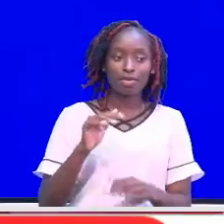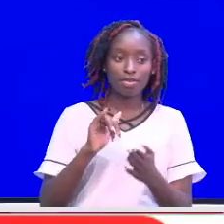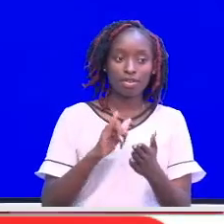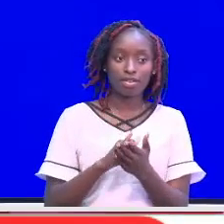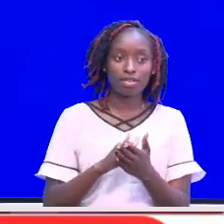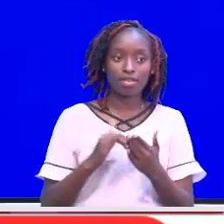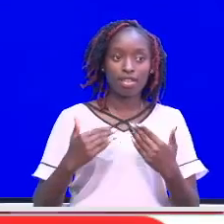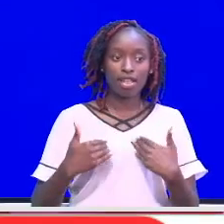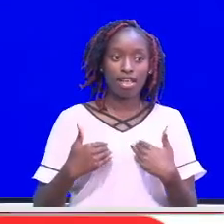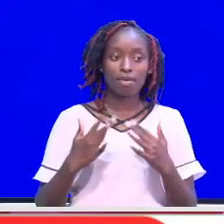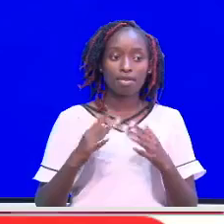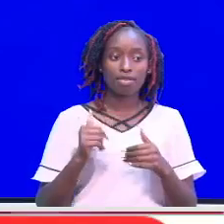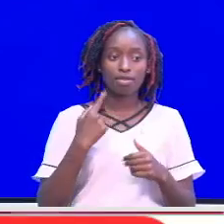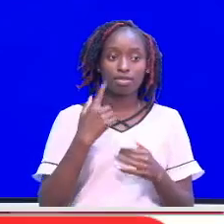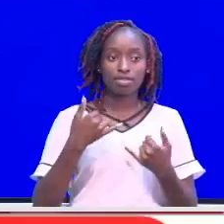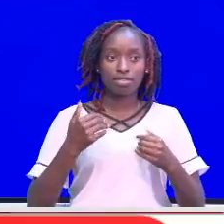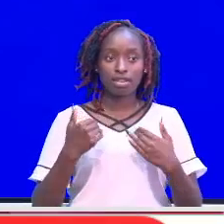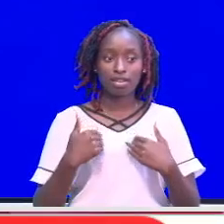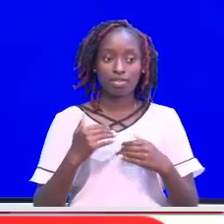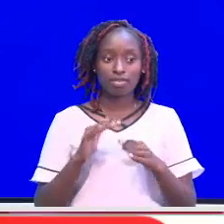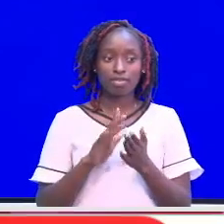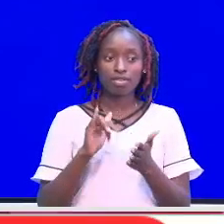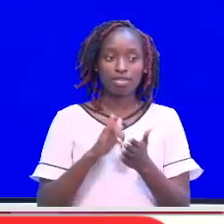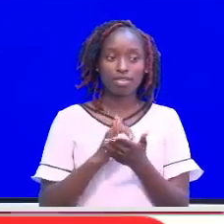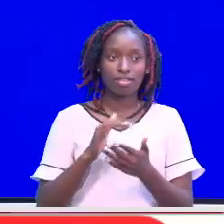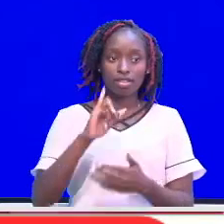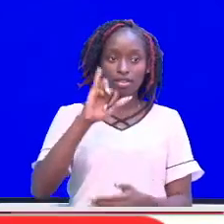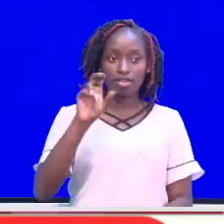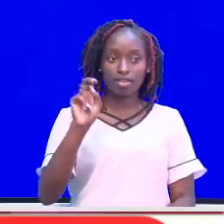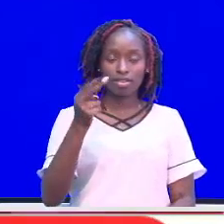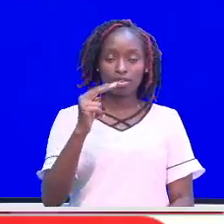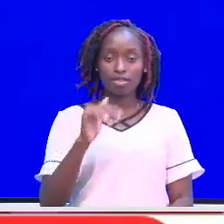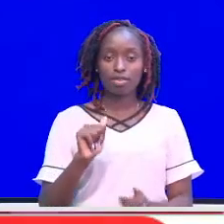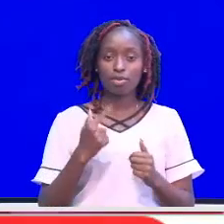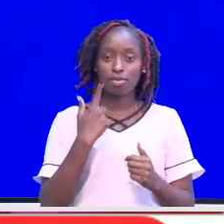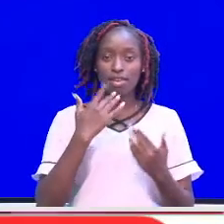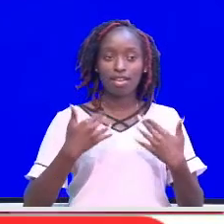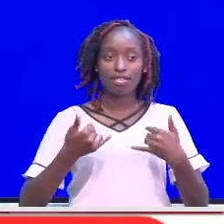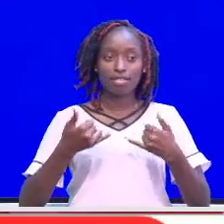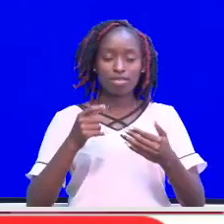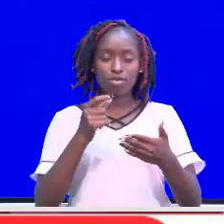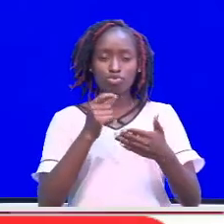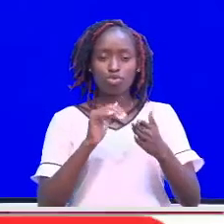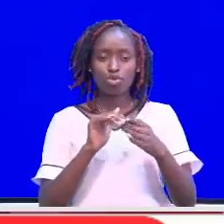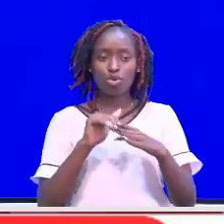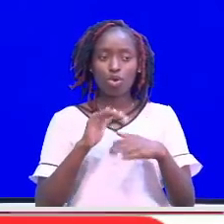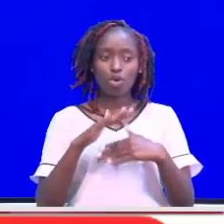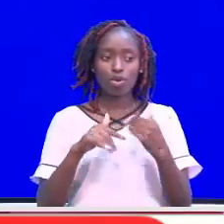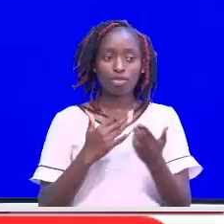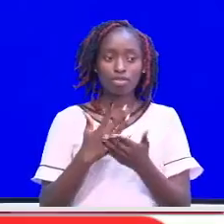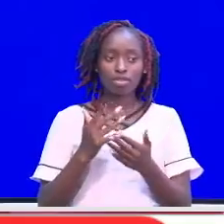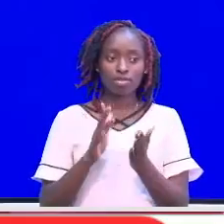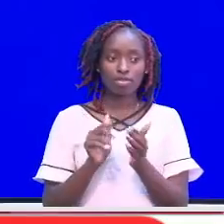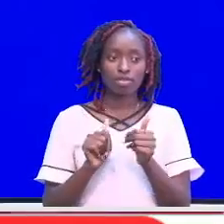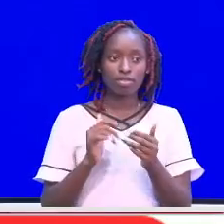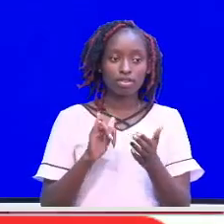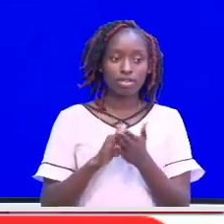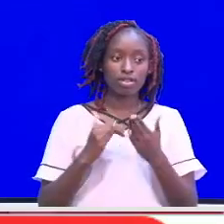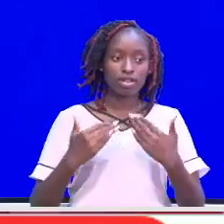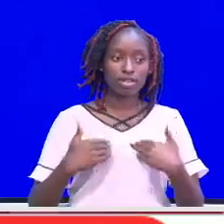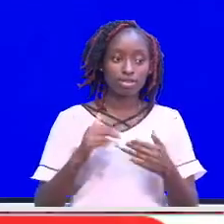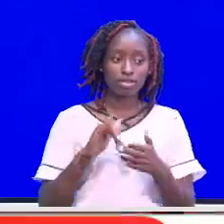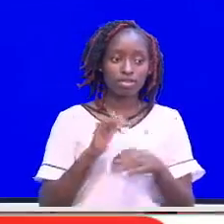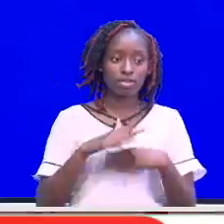ya Huku Kwetu, ripota wetu John Javar Kiania anatuchorea taswira kuhusu jamii hiyo na tamaduni